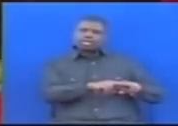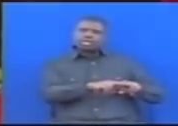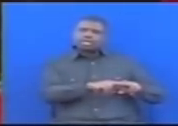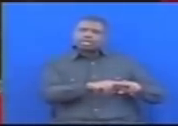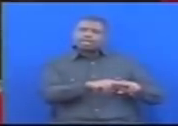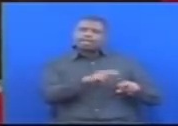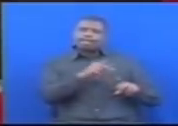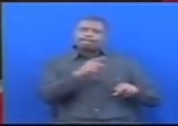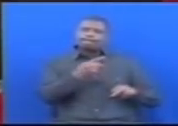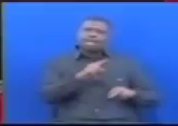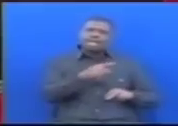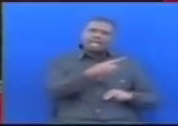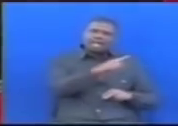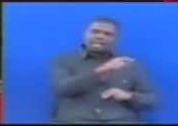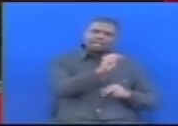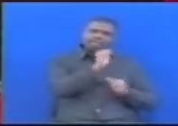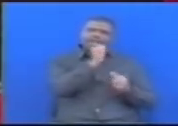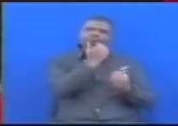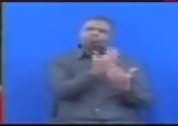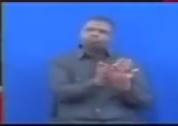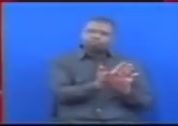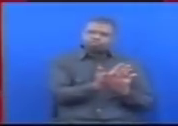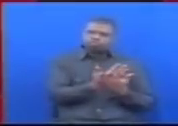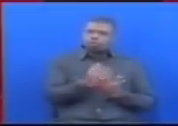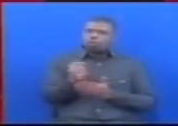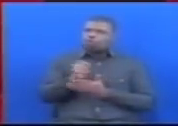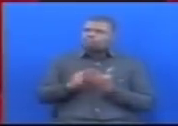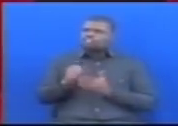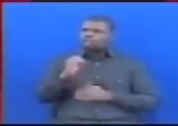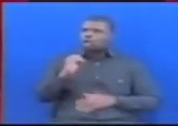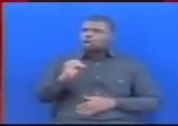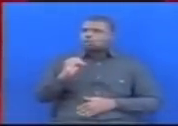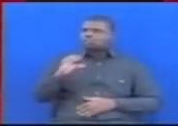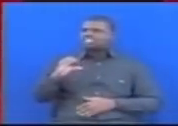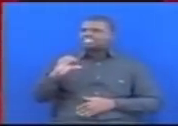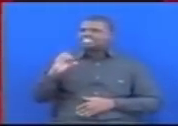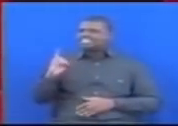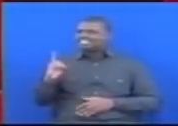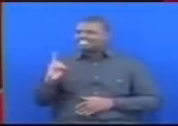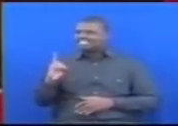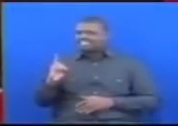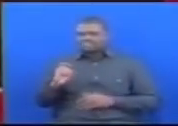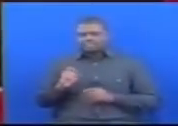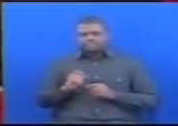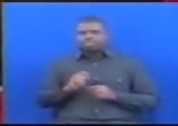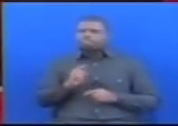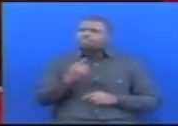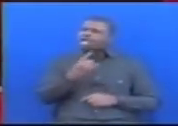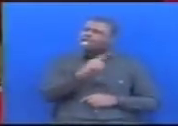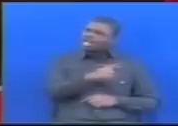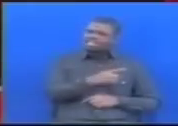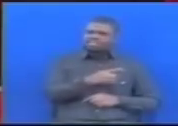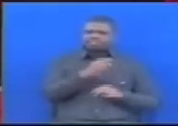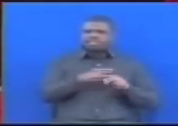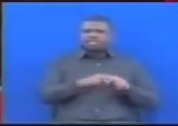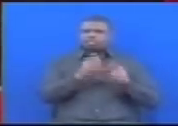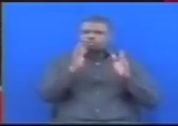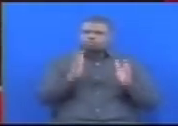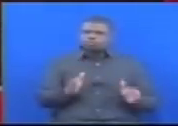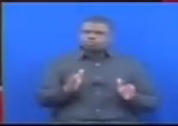kwa kuwa umbali yalipo mahabusu ofisi ya OCD karibu kilomita 70 mpaka yalipo makao